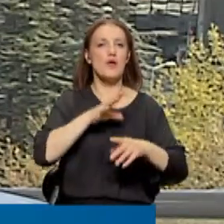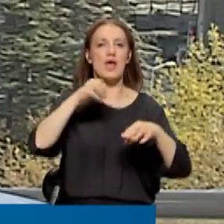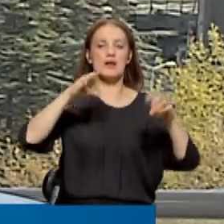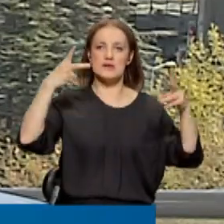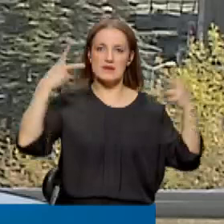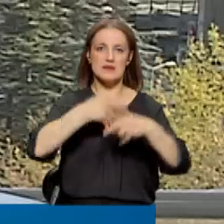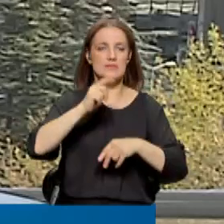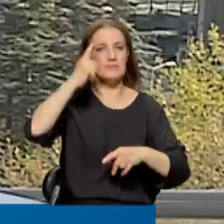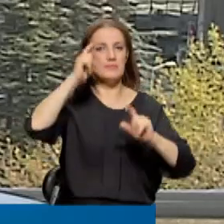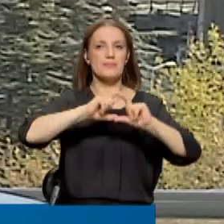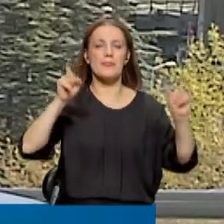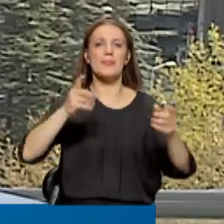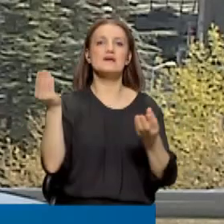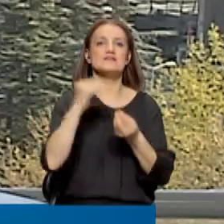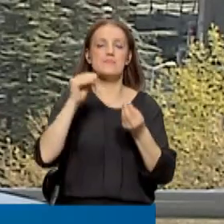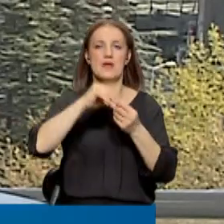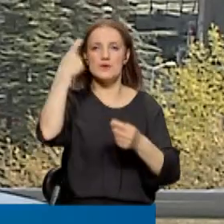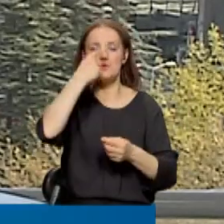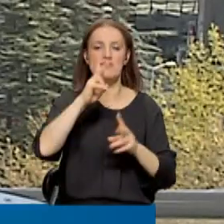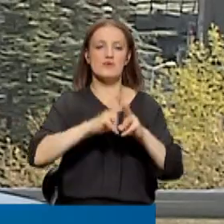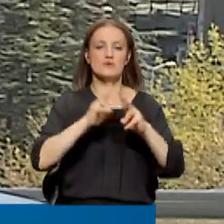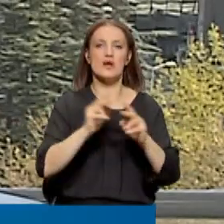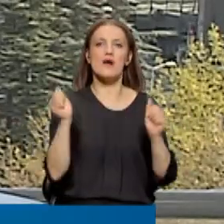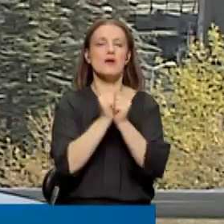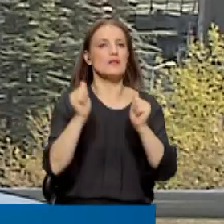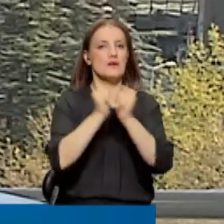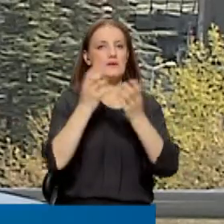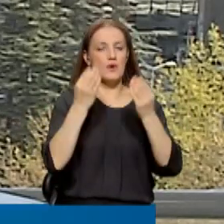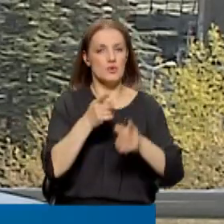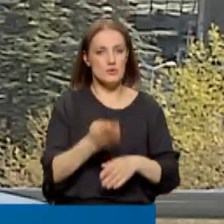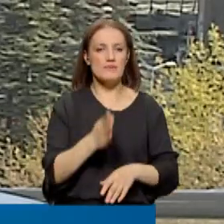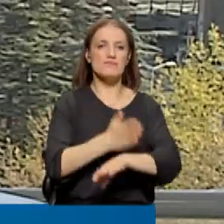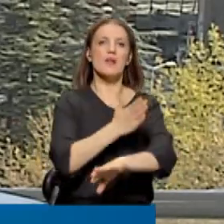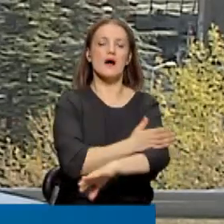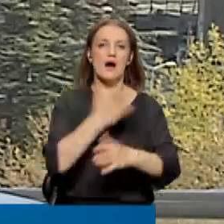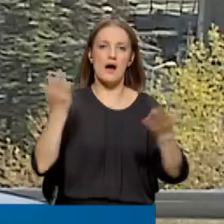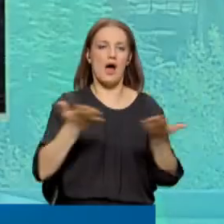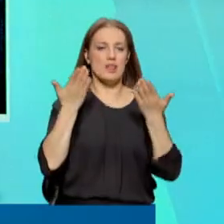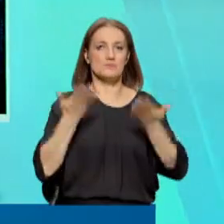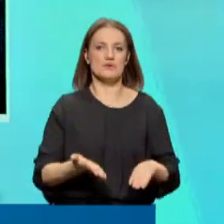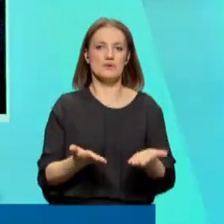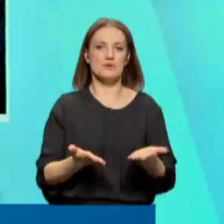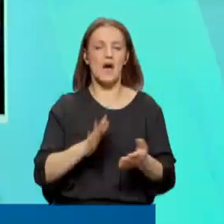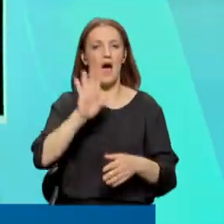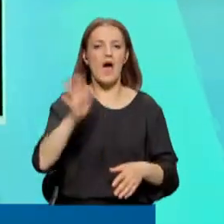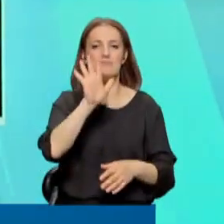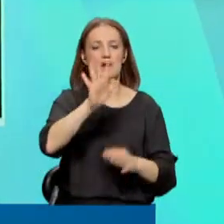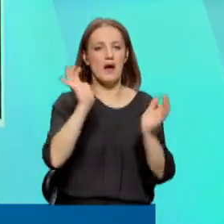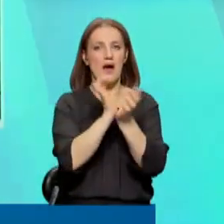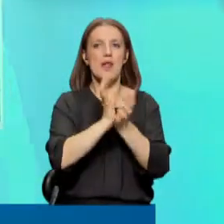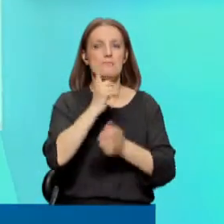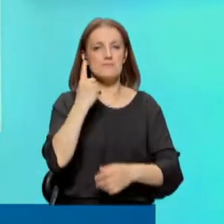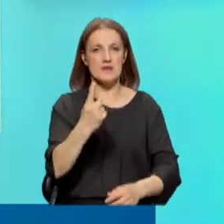bu başlığa geçelim. Faiz zamlar yüzünden faturalar katlandı. Vatandaşın hali bu. Her 5 aileden